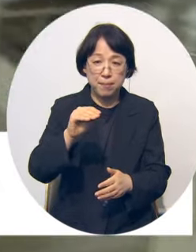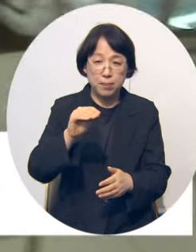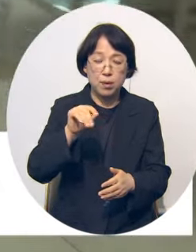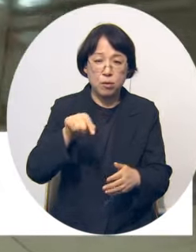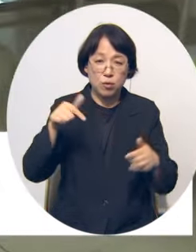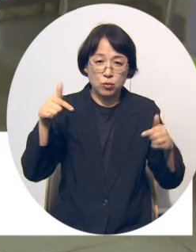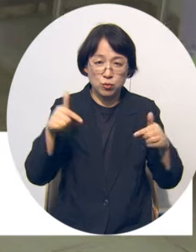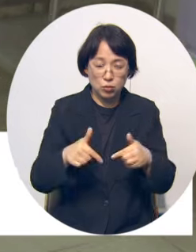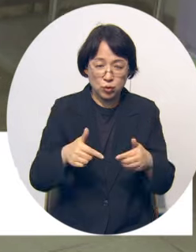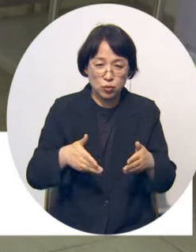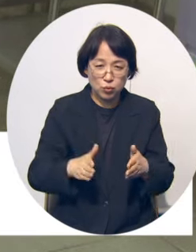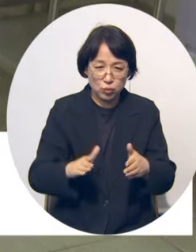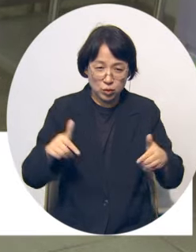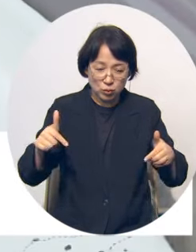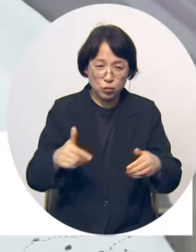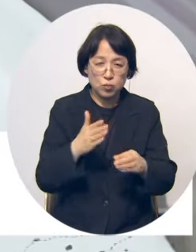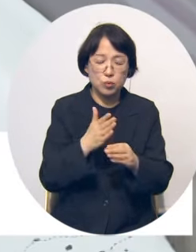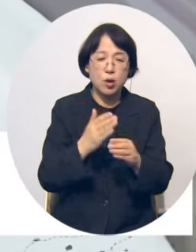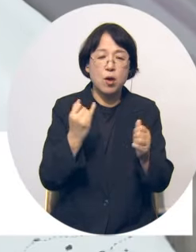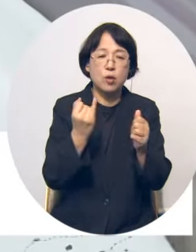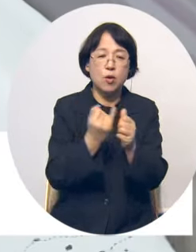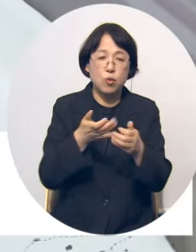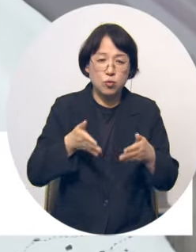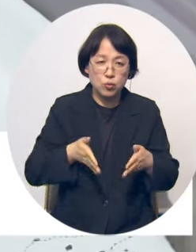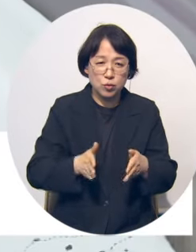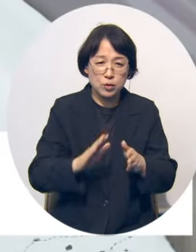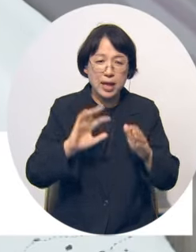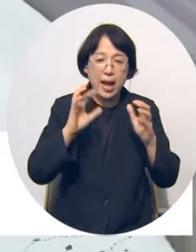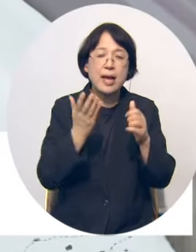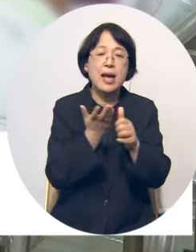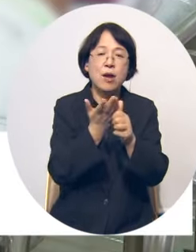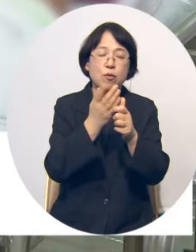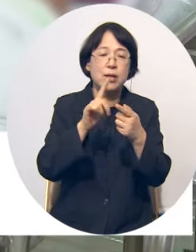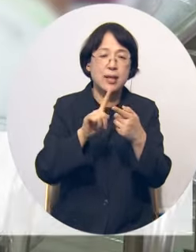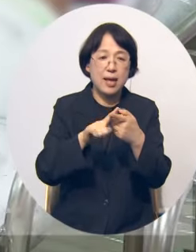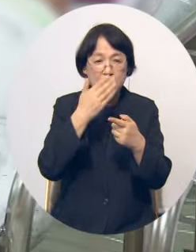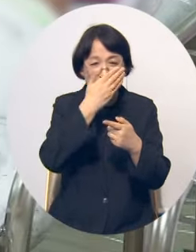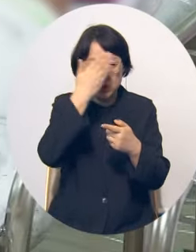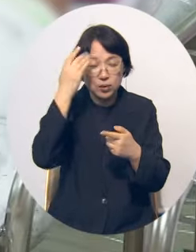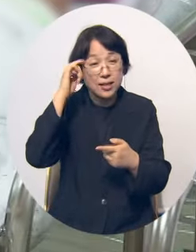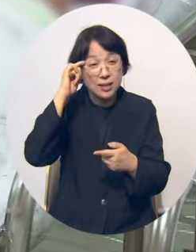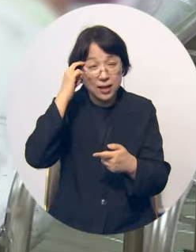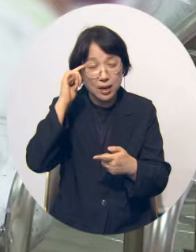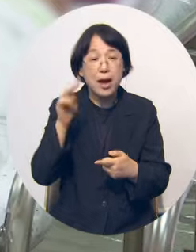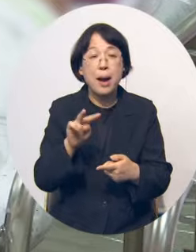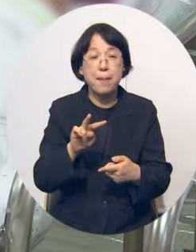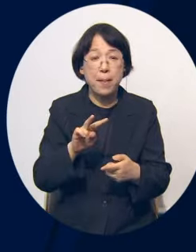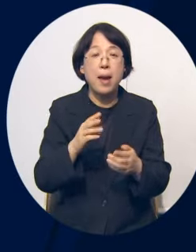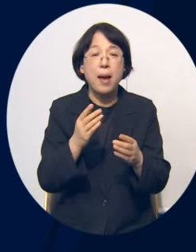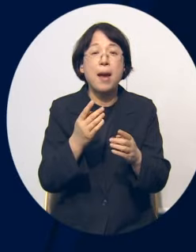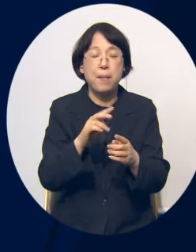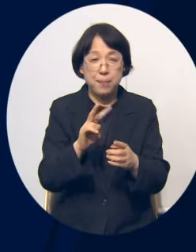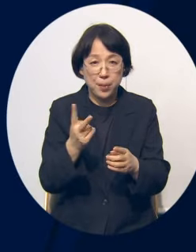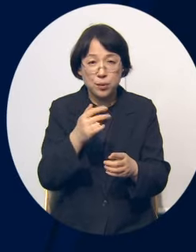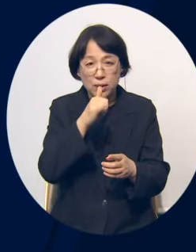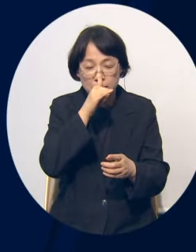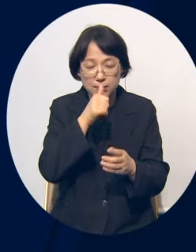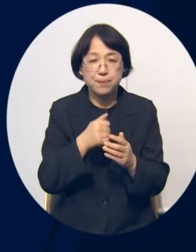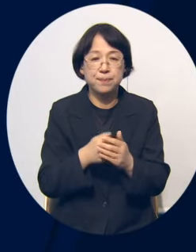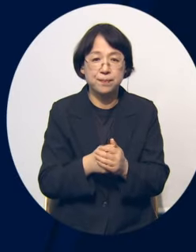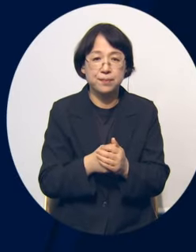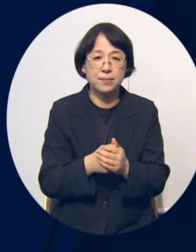하락세를 이어가는 가운데 결혼과 출산, 양육에 대한 청년들의 인식이 바뀐 것으로 풀이됩니다.